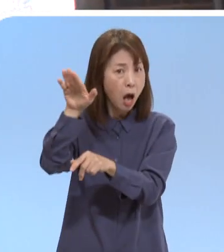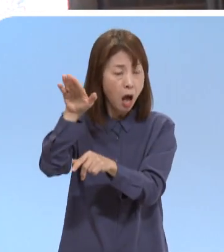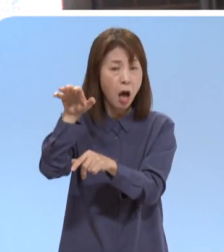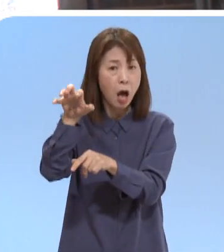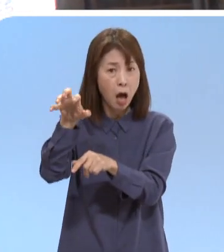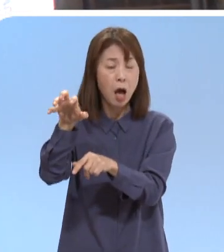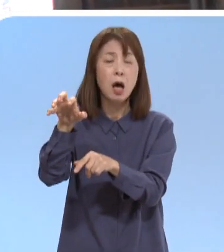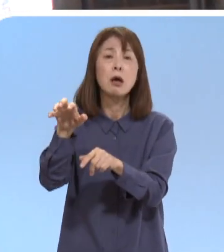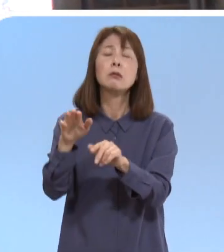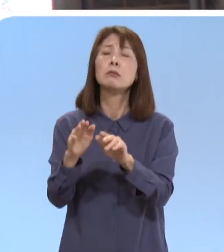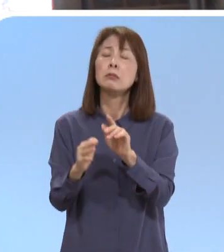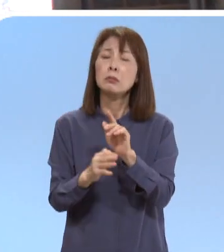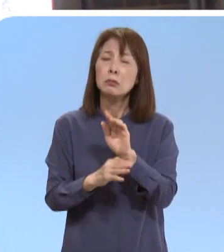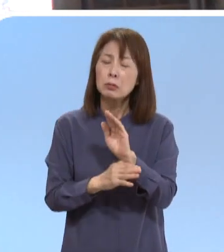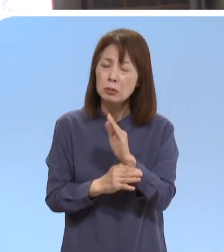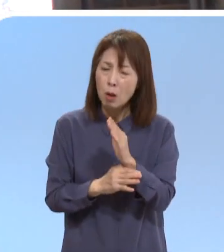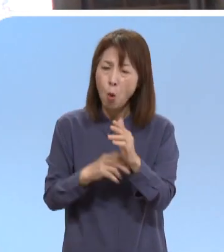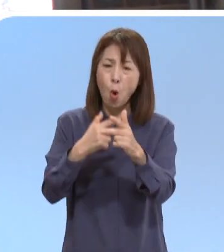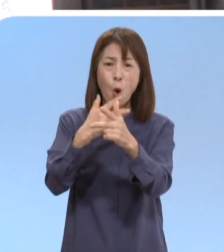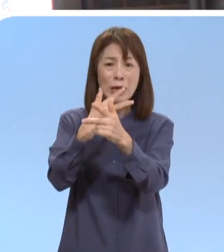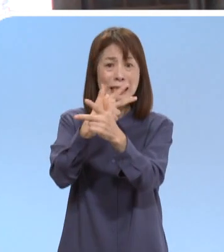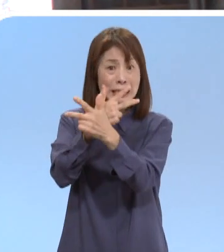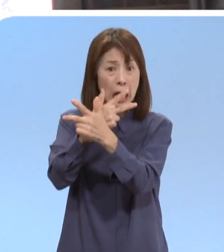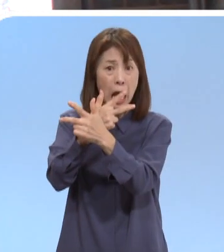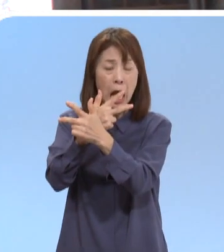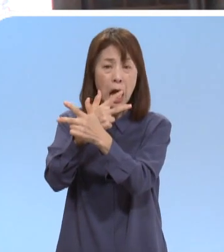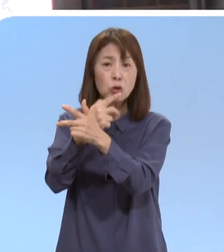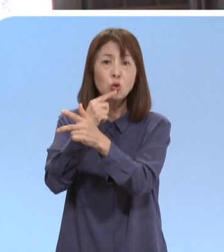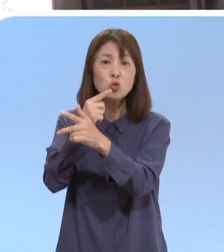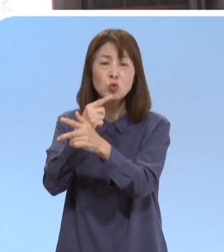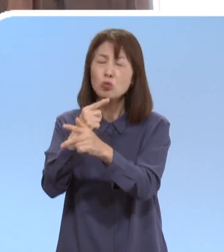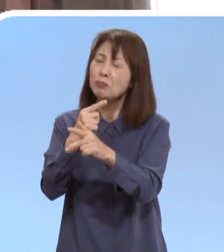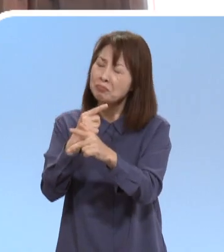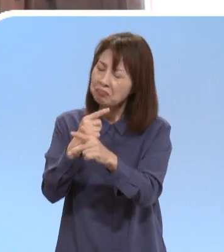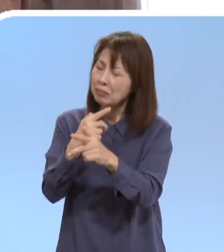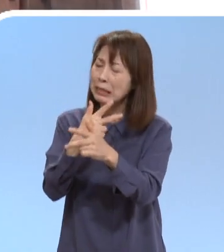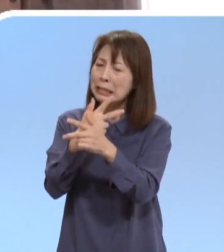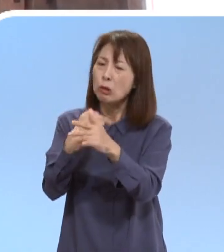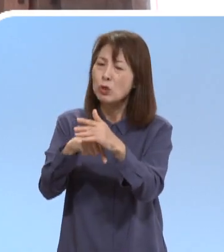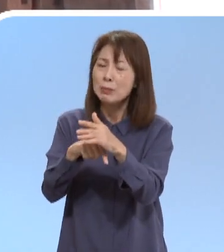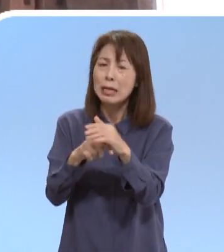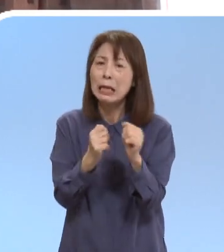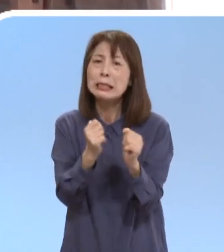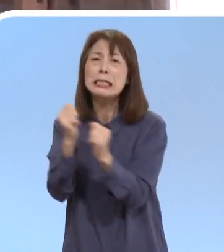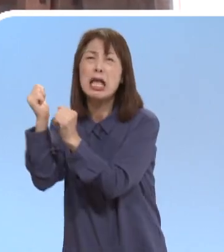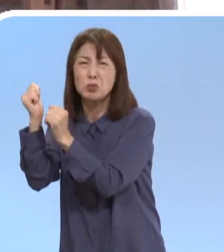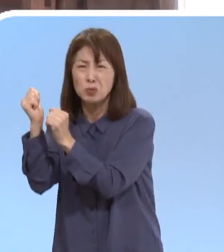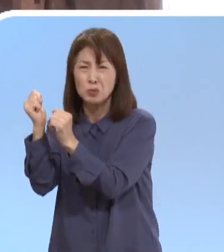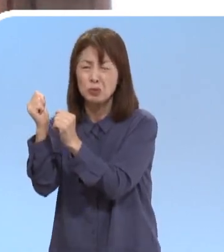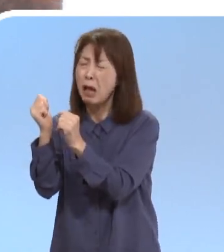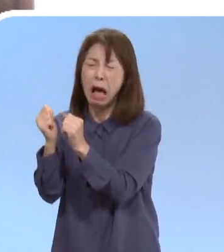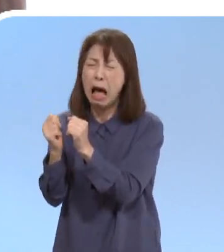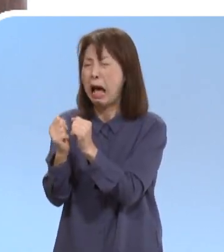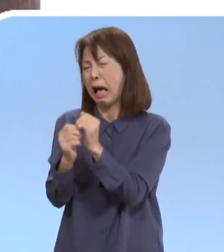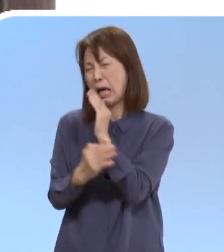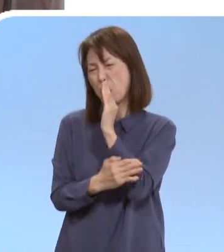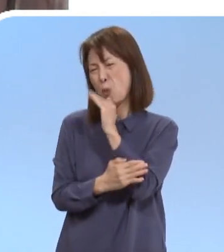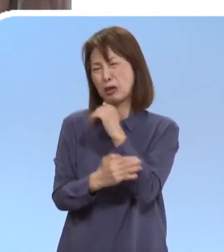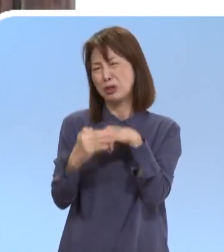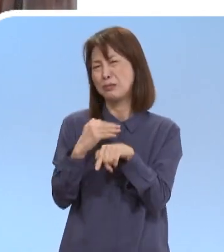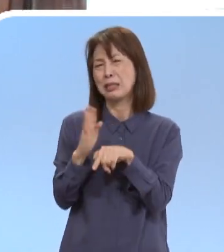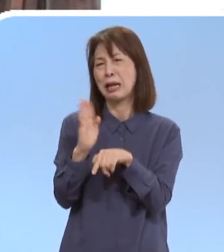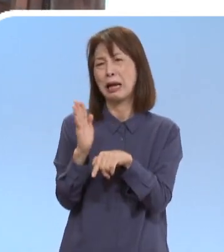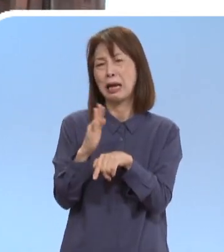うべきだとは思うんですけども、 はいはい、 北御殿守にすると北って逃げるという意味があるんで縁起が悪